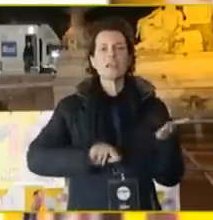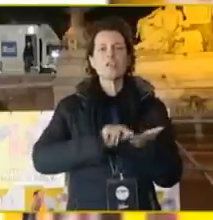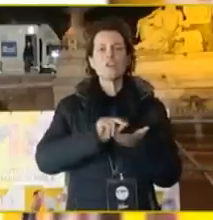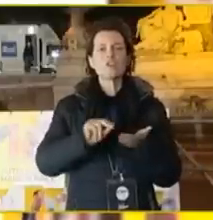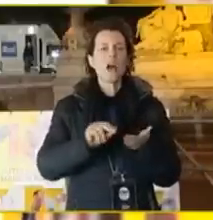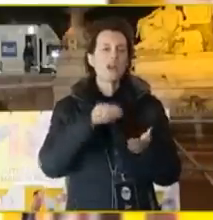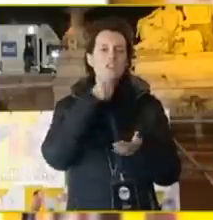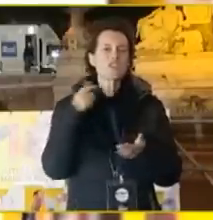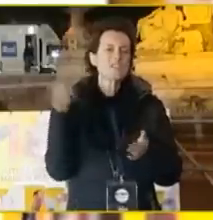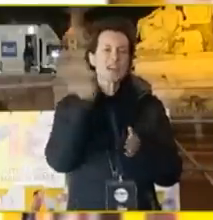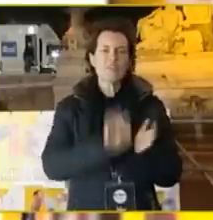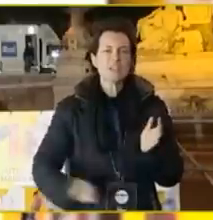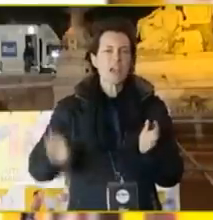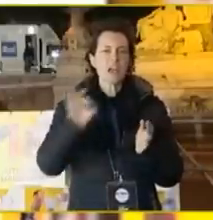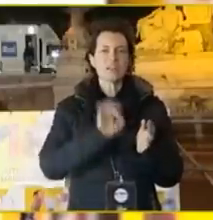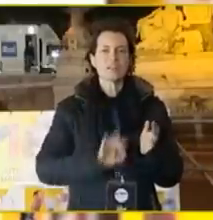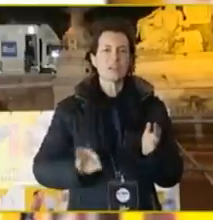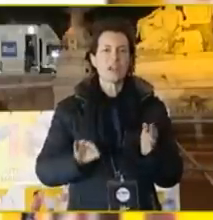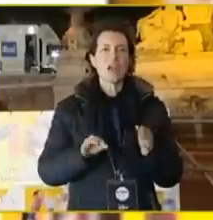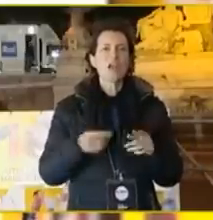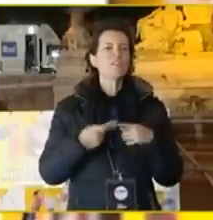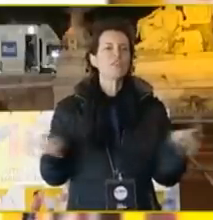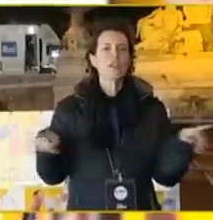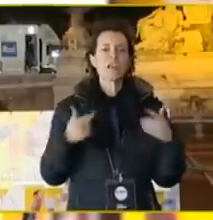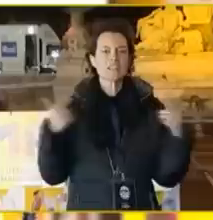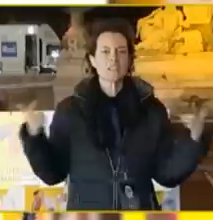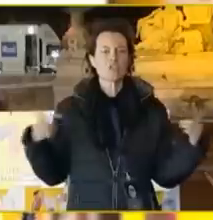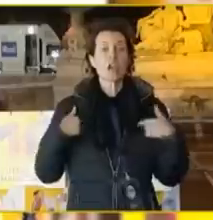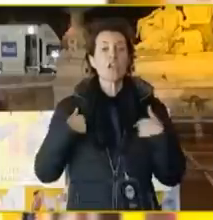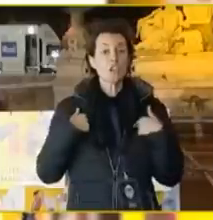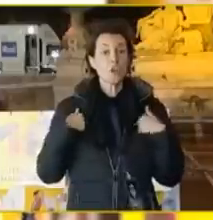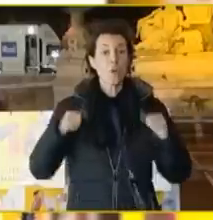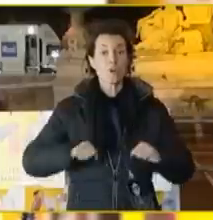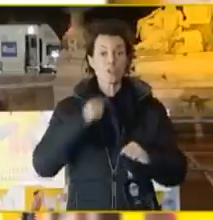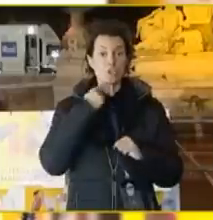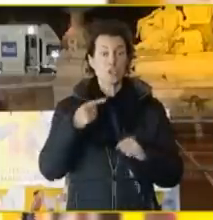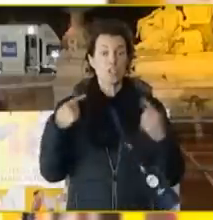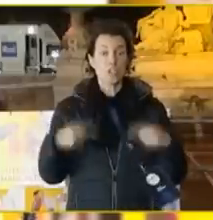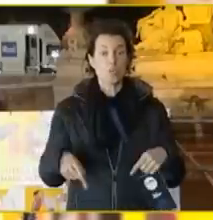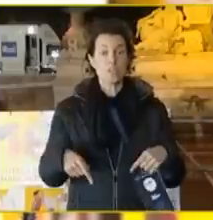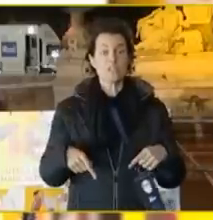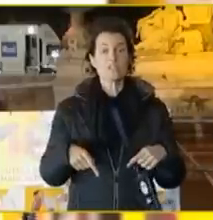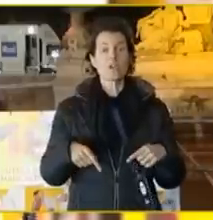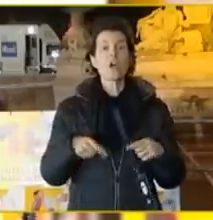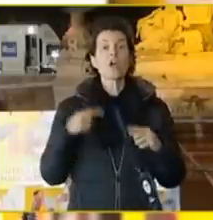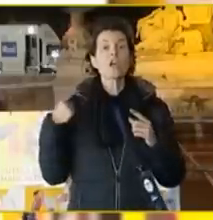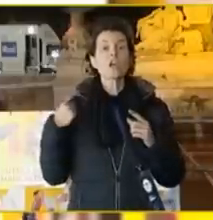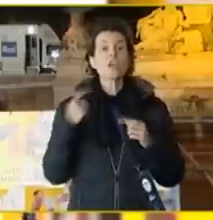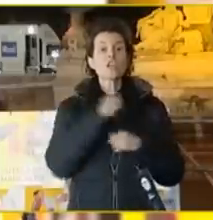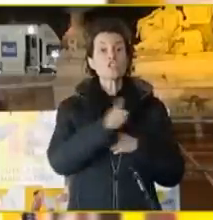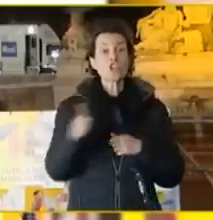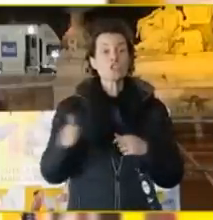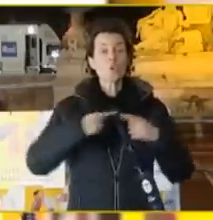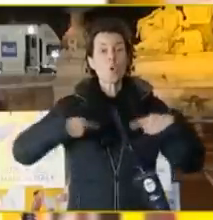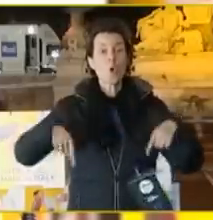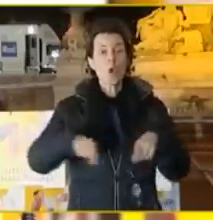domenica non faccia la differenza. Io vi posso dire questo: in ogni collegio di tutto